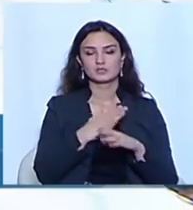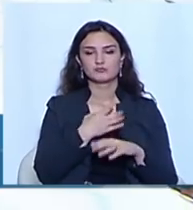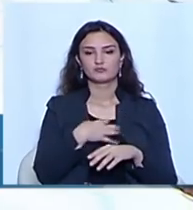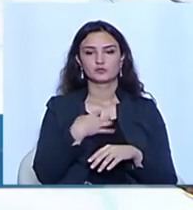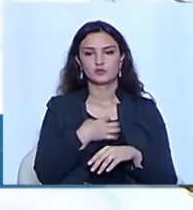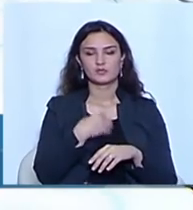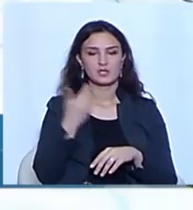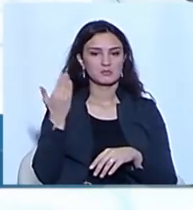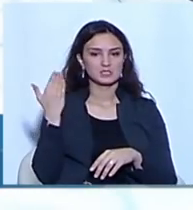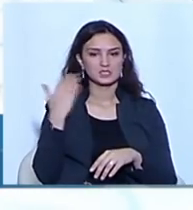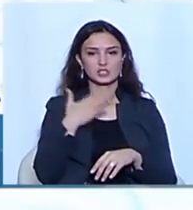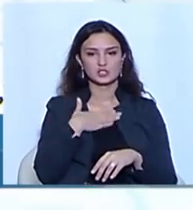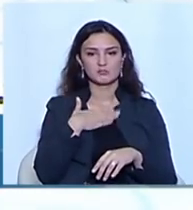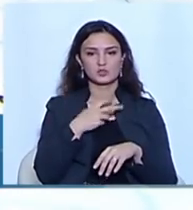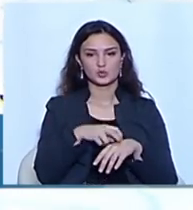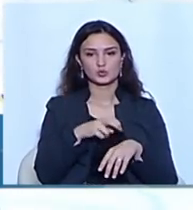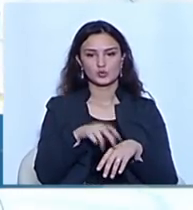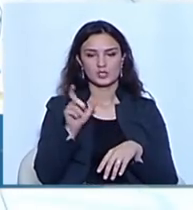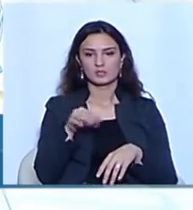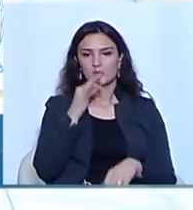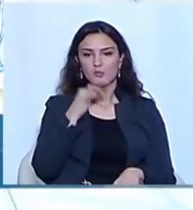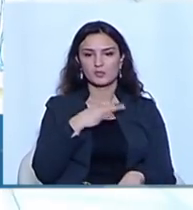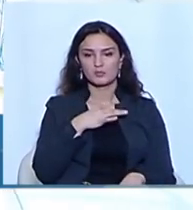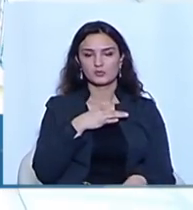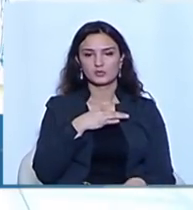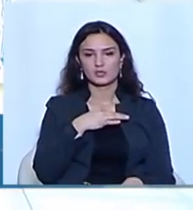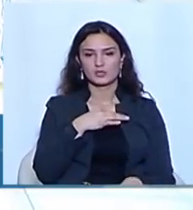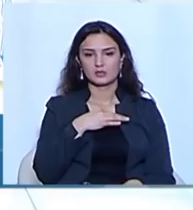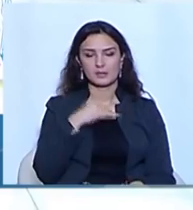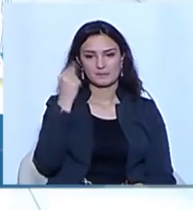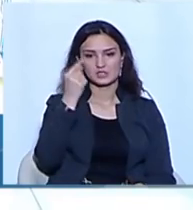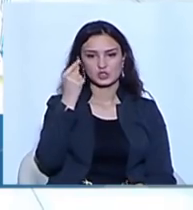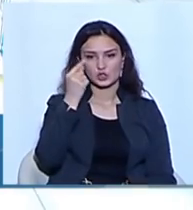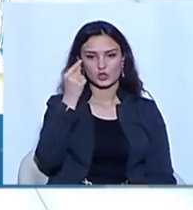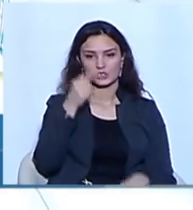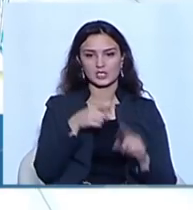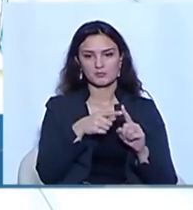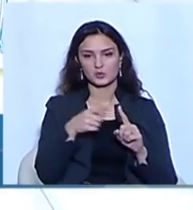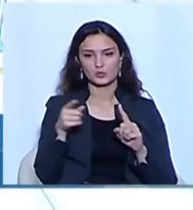ამას წინათ ზუსტად ჩემი დოქტორანტი მეუბნებოდა, რომ აი ფსიქოდინამიკურ